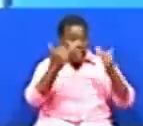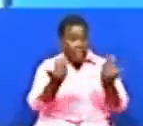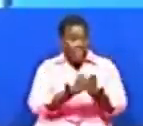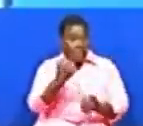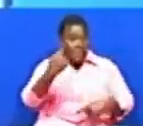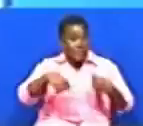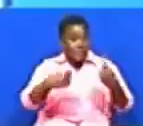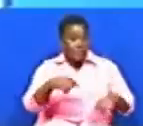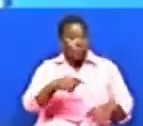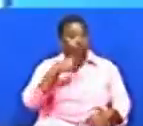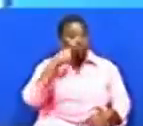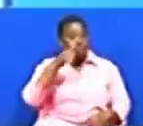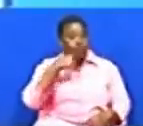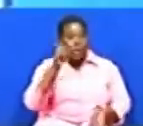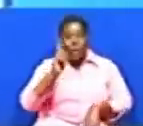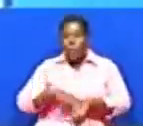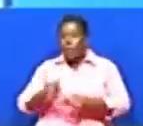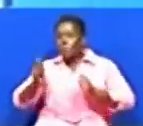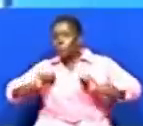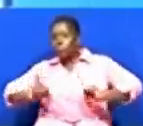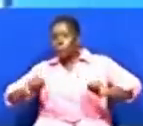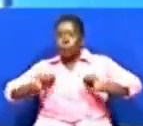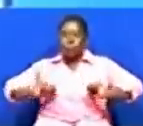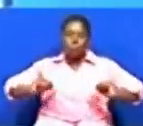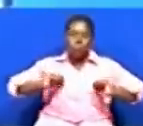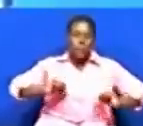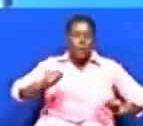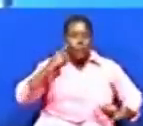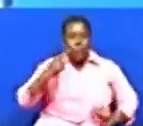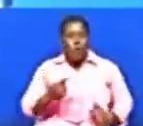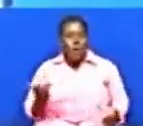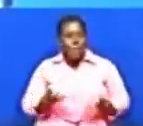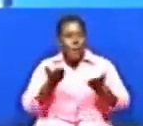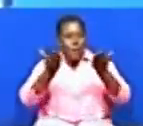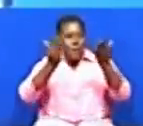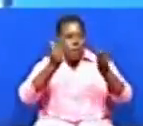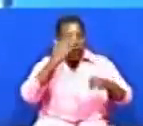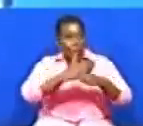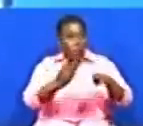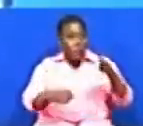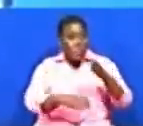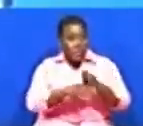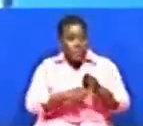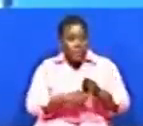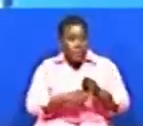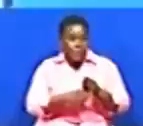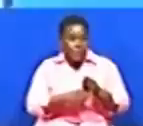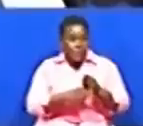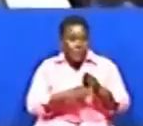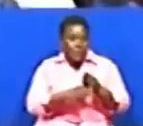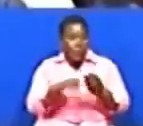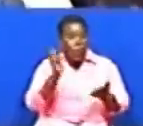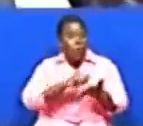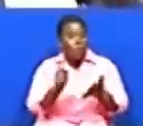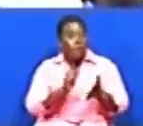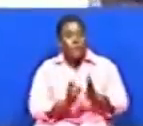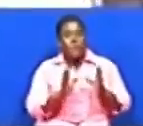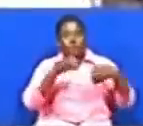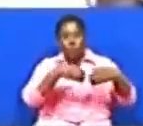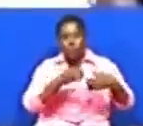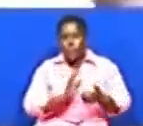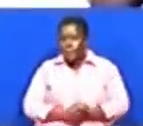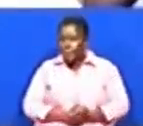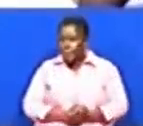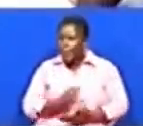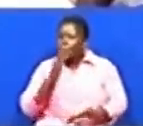imetolewa na viongozi mbalimbali wa vyama vya siasa katika ziara ya kujionea maendeleo ya jengo la Tume la Uchaguzi linalojengwa